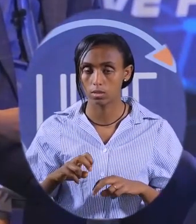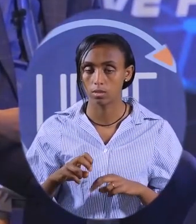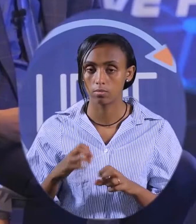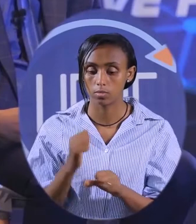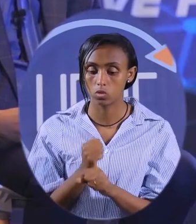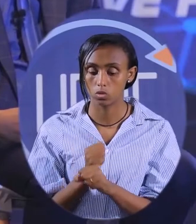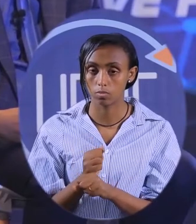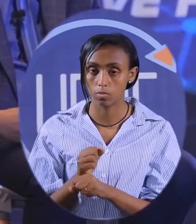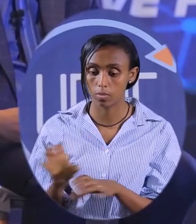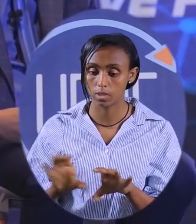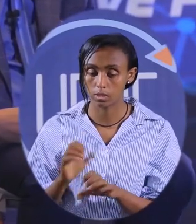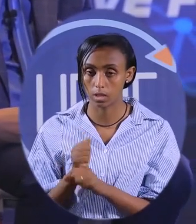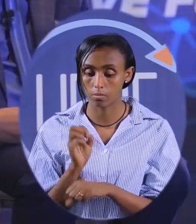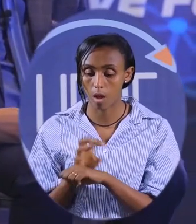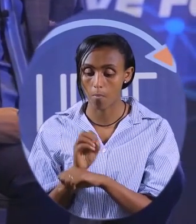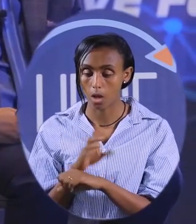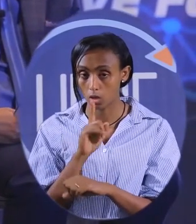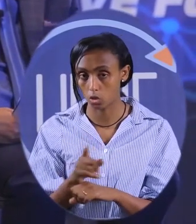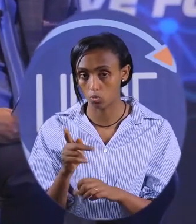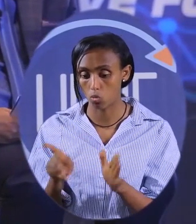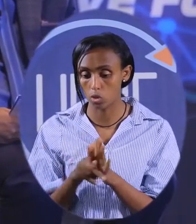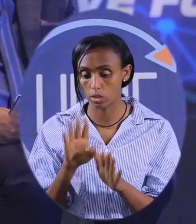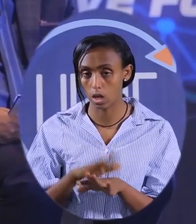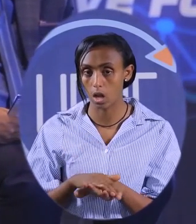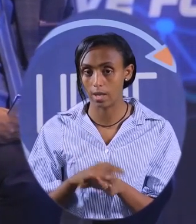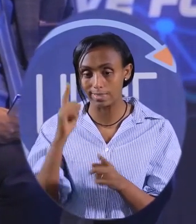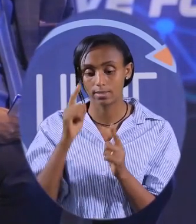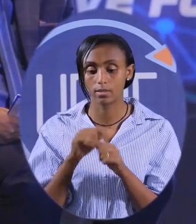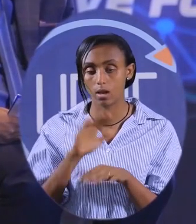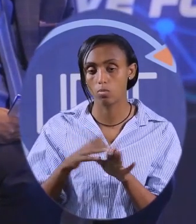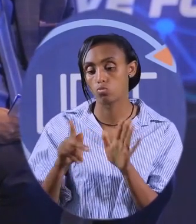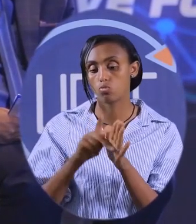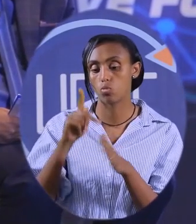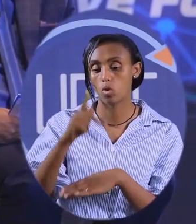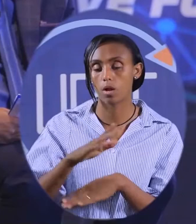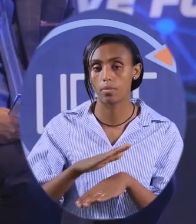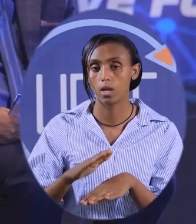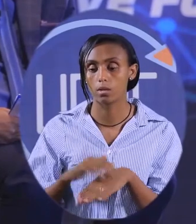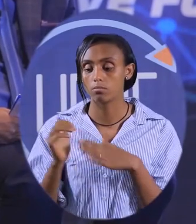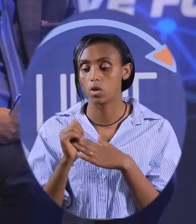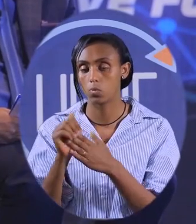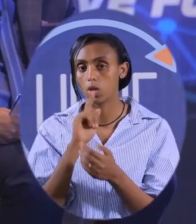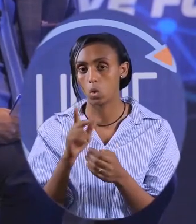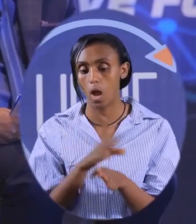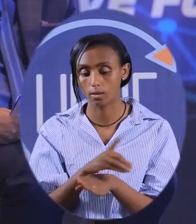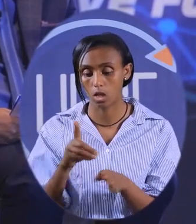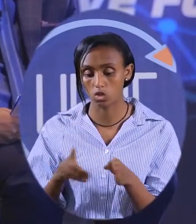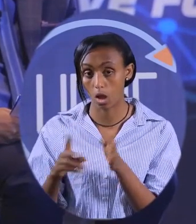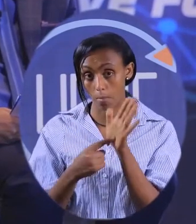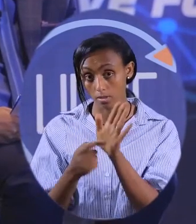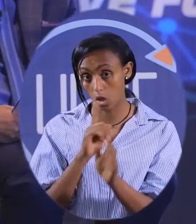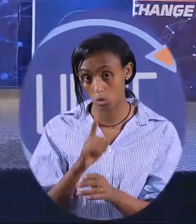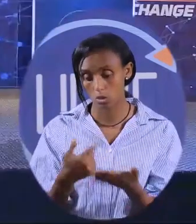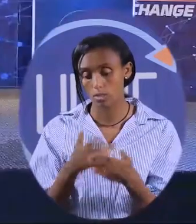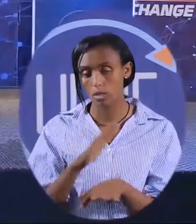ነው። ሪሰርች ላይ ምንድን ነው ፖሊሲ ላይ ስትራቴጂ ላይ ፕሮግራም ላይ ጋይድ ማድረግ ነው፣ መምራት ነው፣ አቅጣጫ ማሳየት ነው።